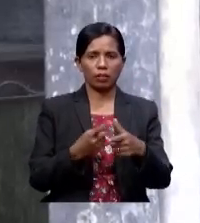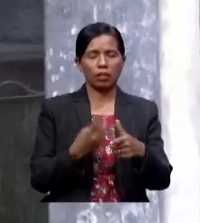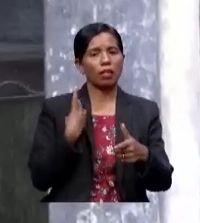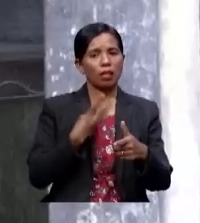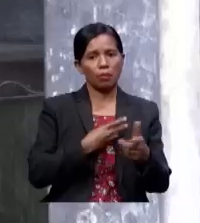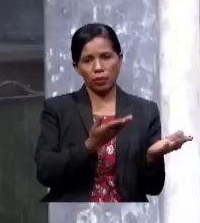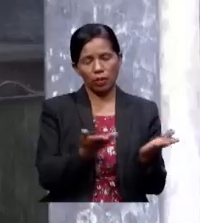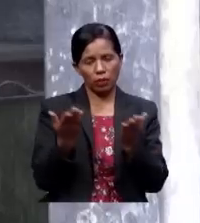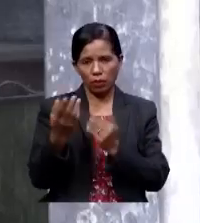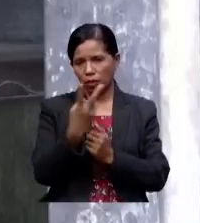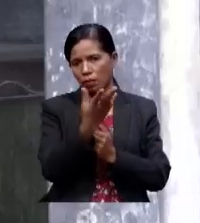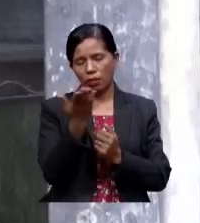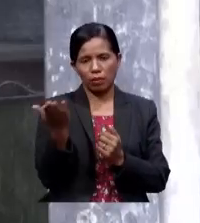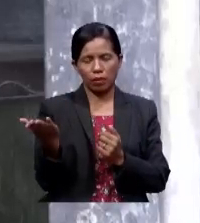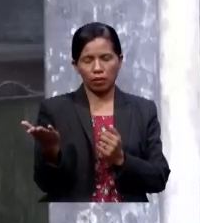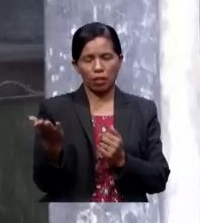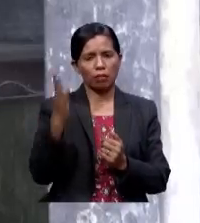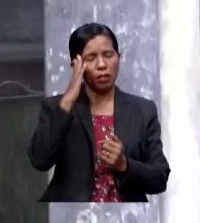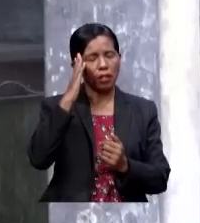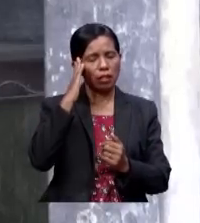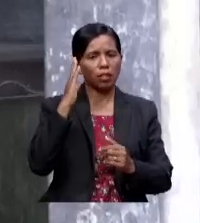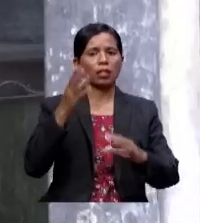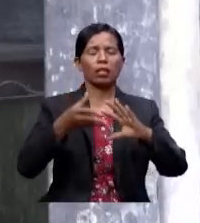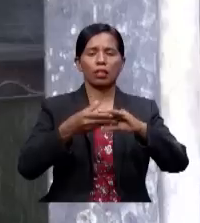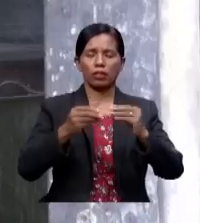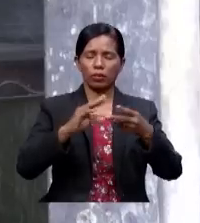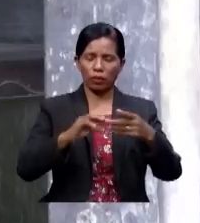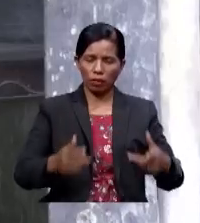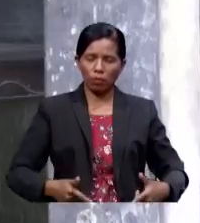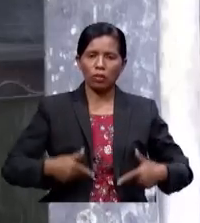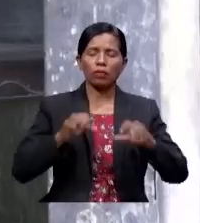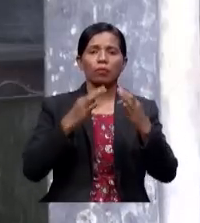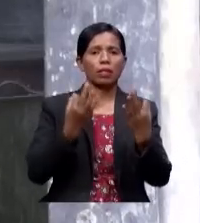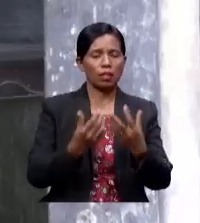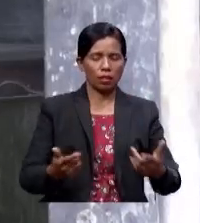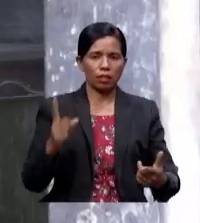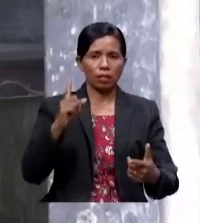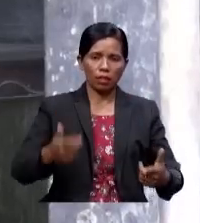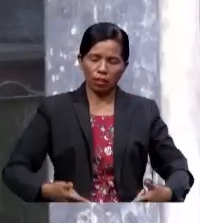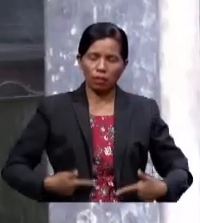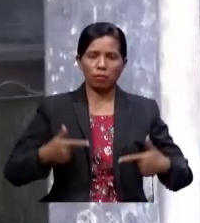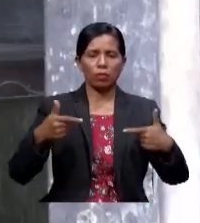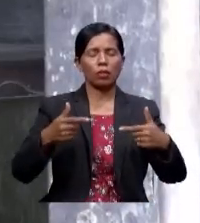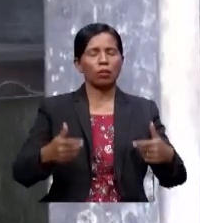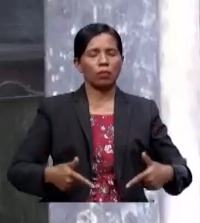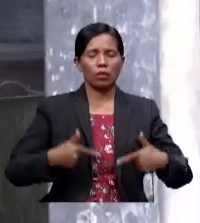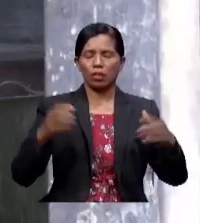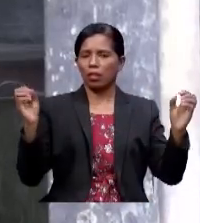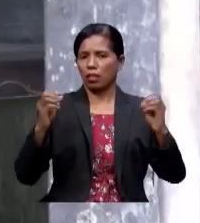lori ita, atu bahateni story moris kona ba familia ida ne moris, ne be moris la iha oan